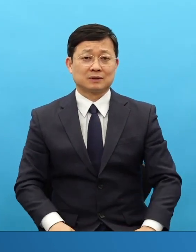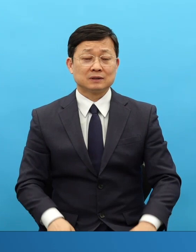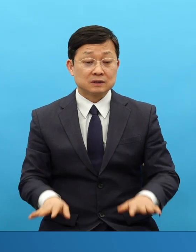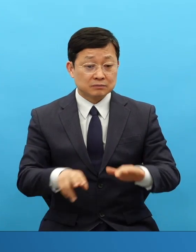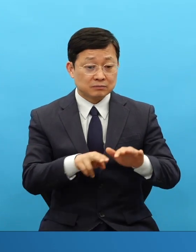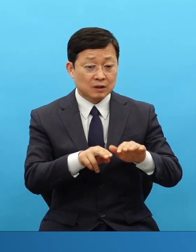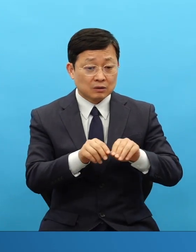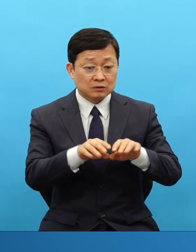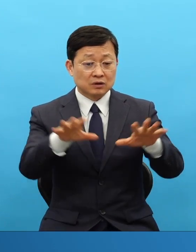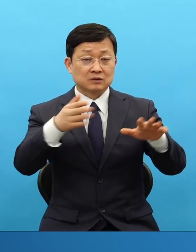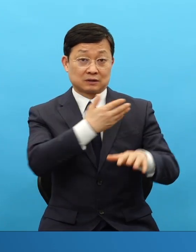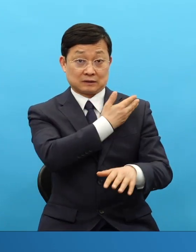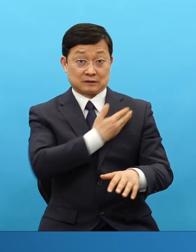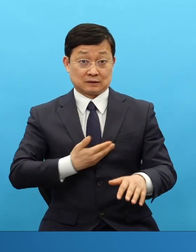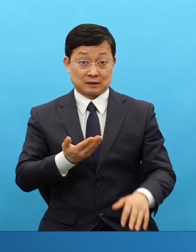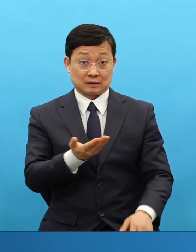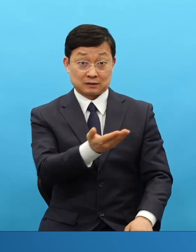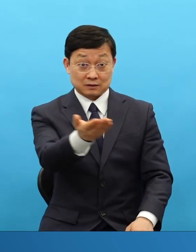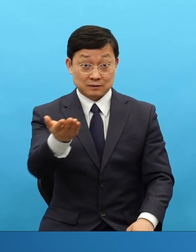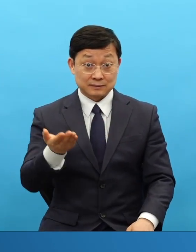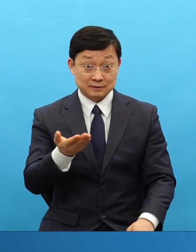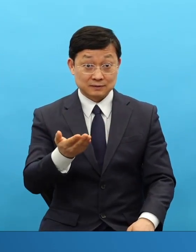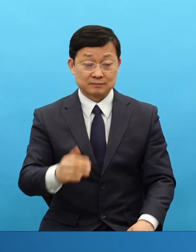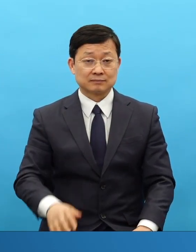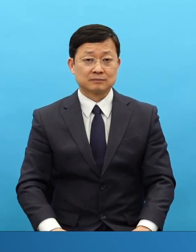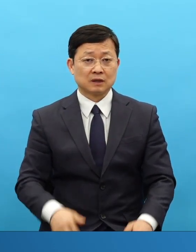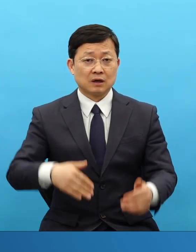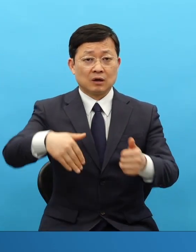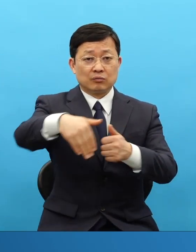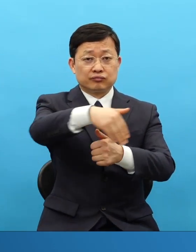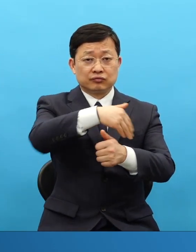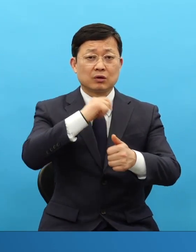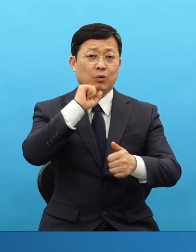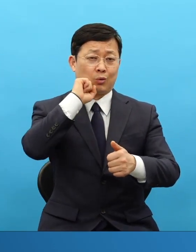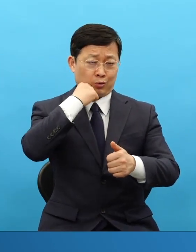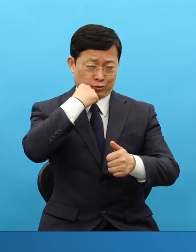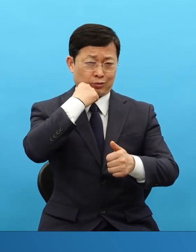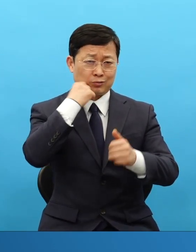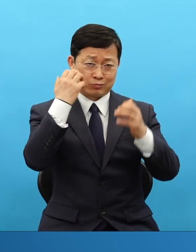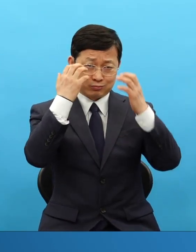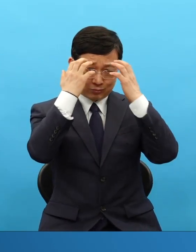어려운 상황 속에 있는 죄입니다.